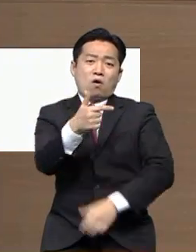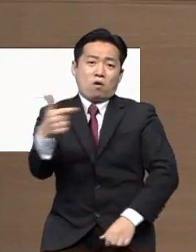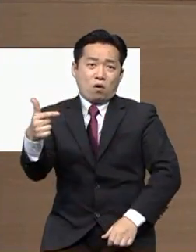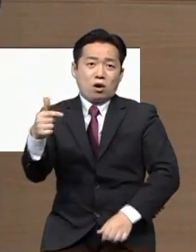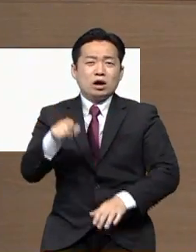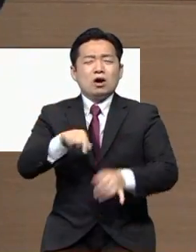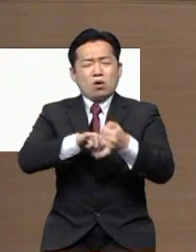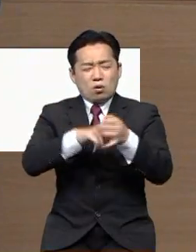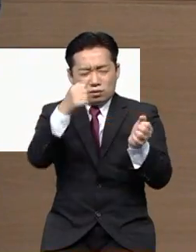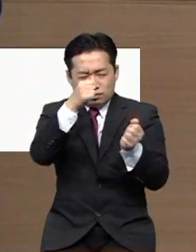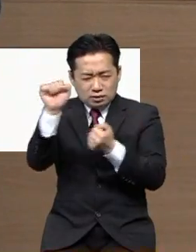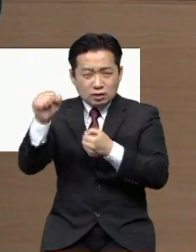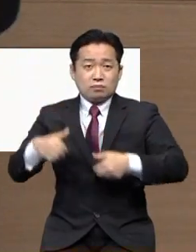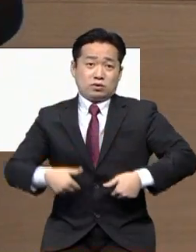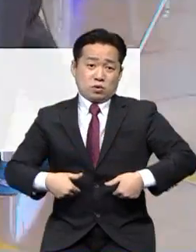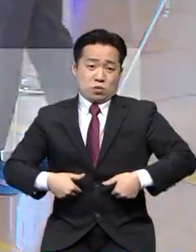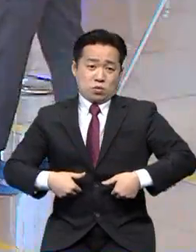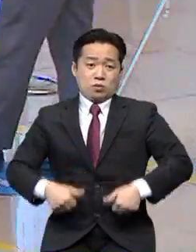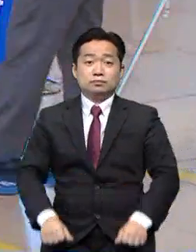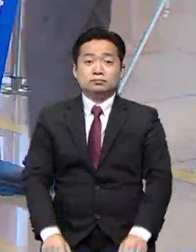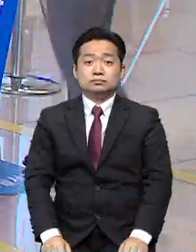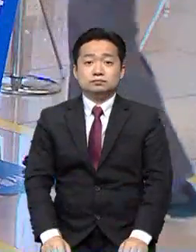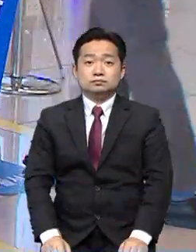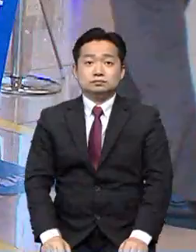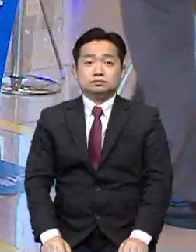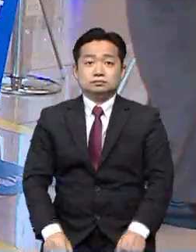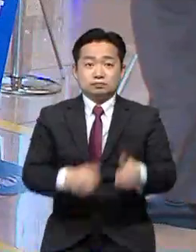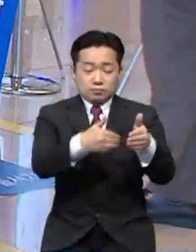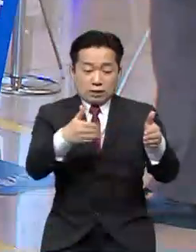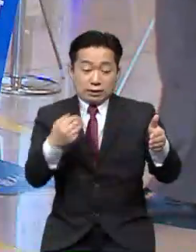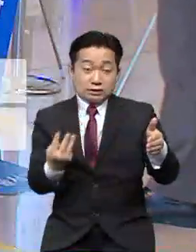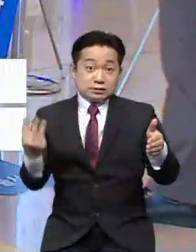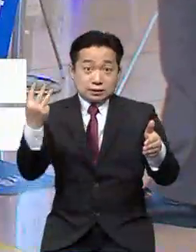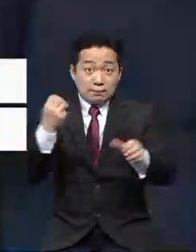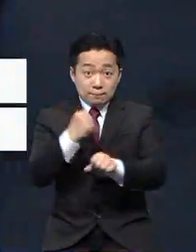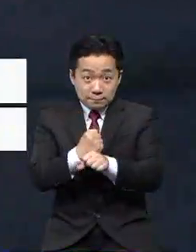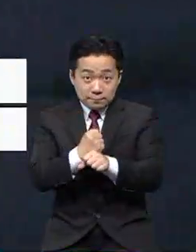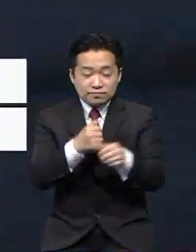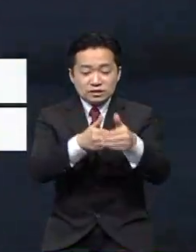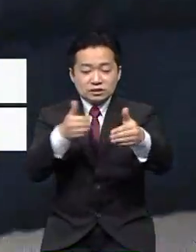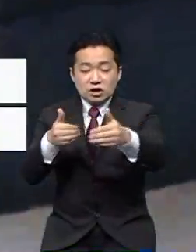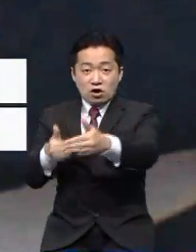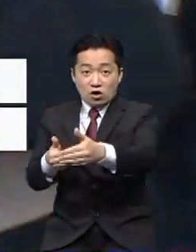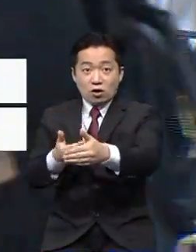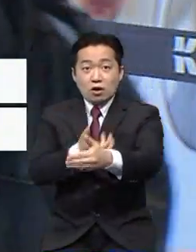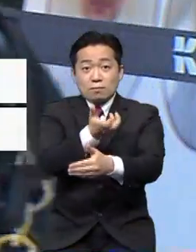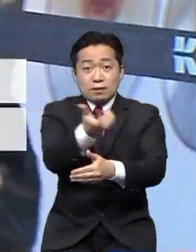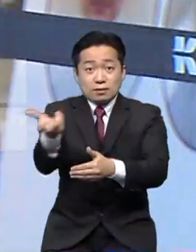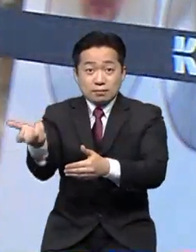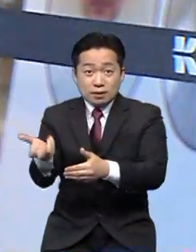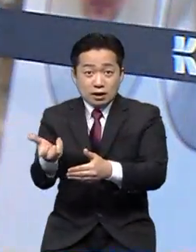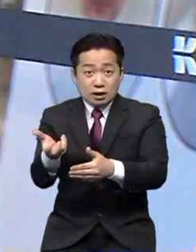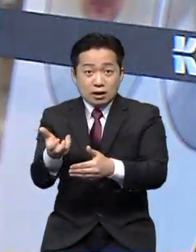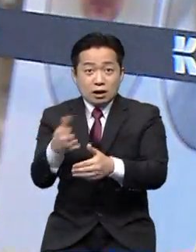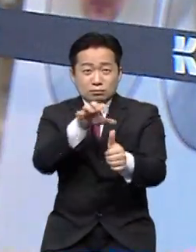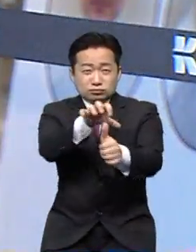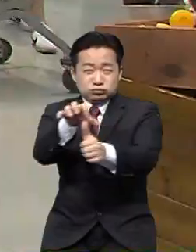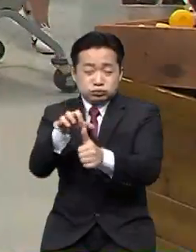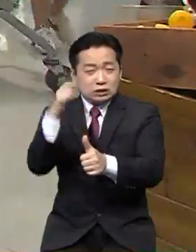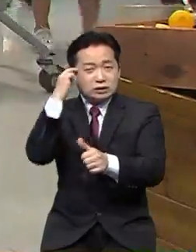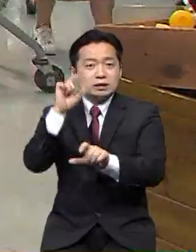피할 수만 있다면 반드시 피해야 되는. 또 3단계를 가더라도 지역 간 이동 제한 같은 락다운은 고려하지 않고